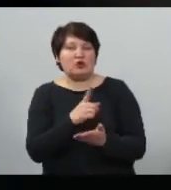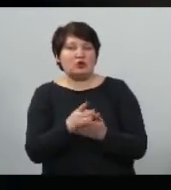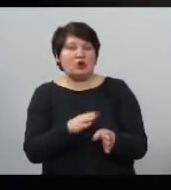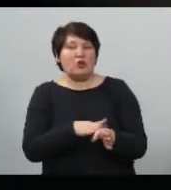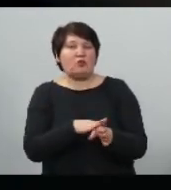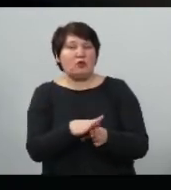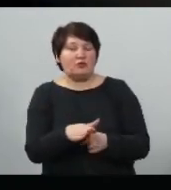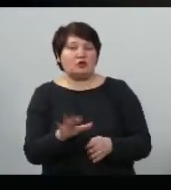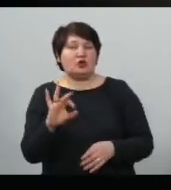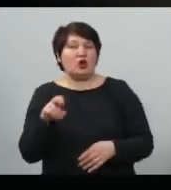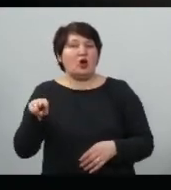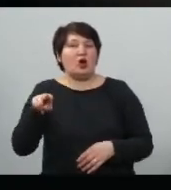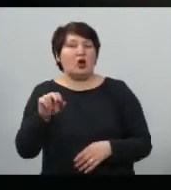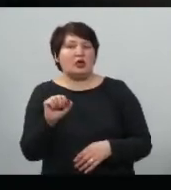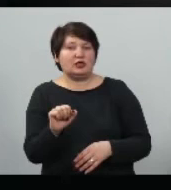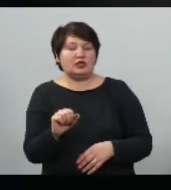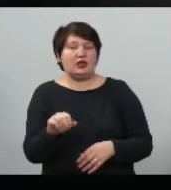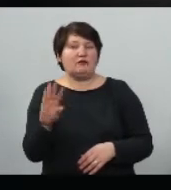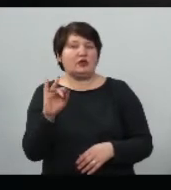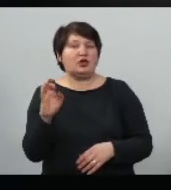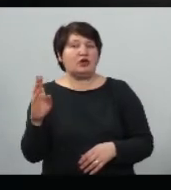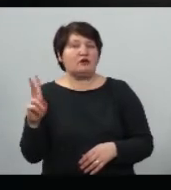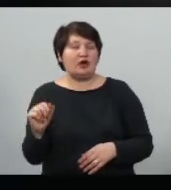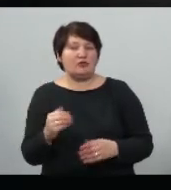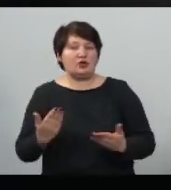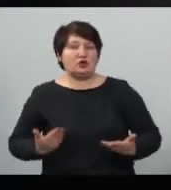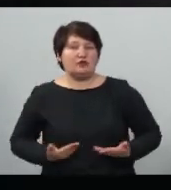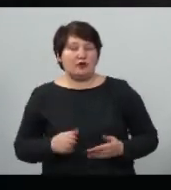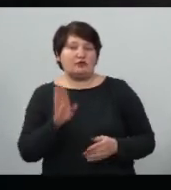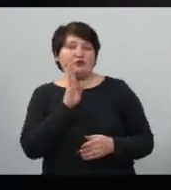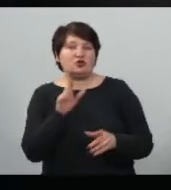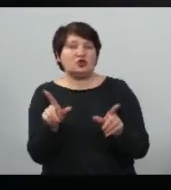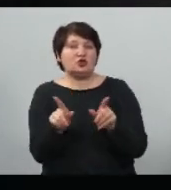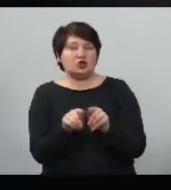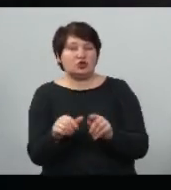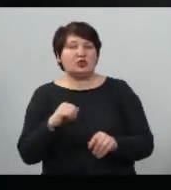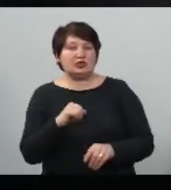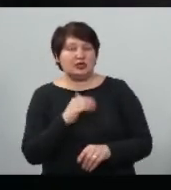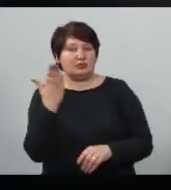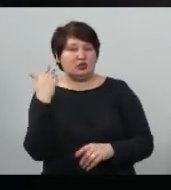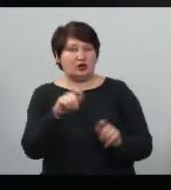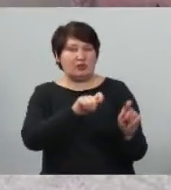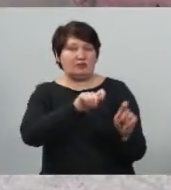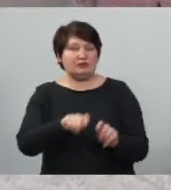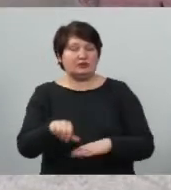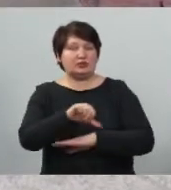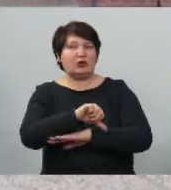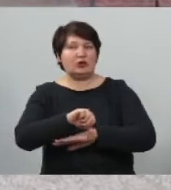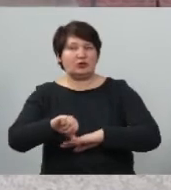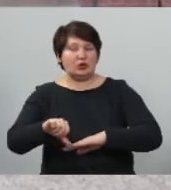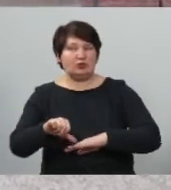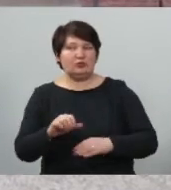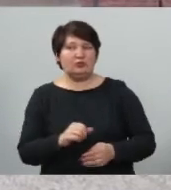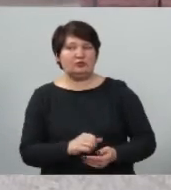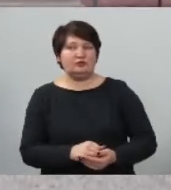обласної державної адміністрації Віталія Федорєва, проживав з інфікованою жінкою і сам нещодавно повернувся з-за кордону. Олександр